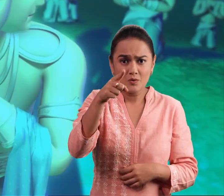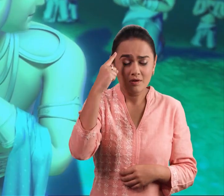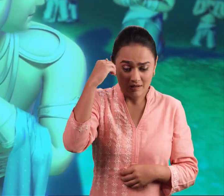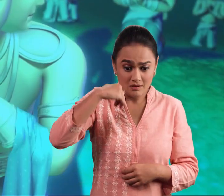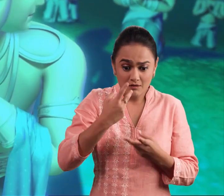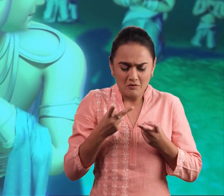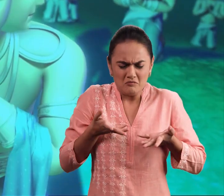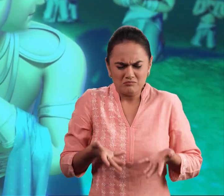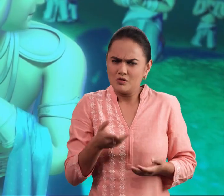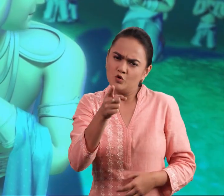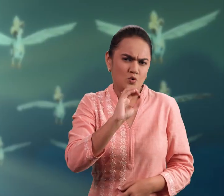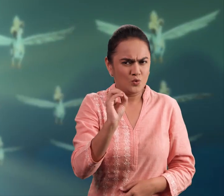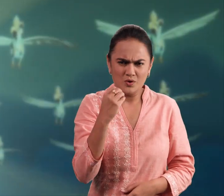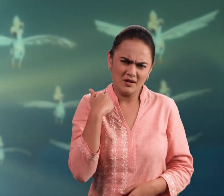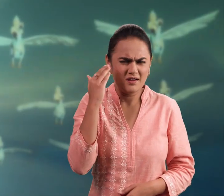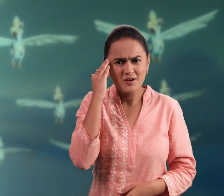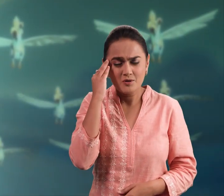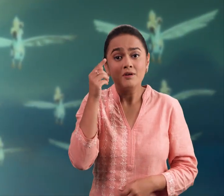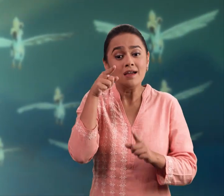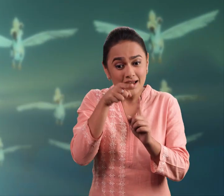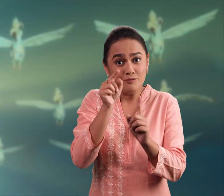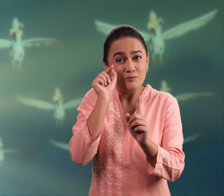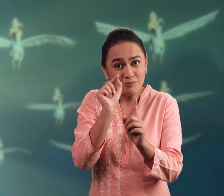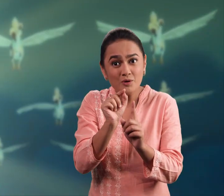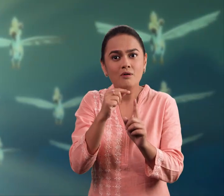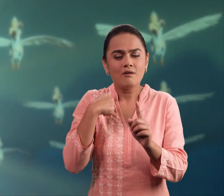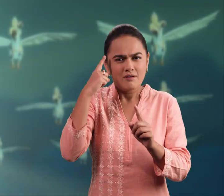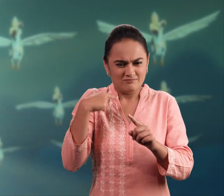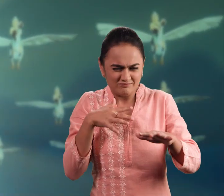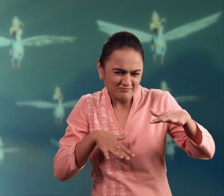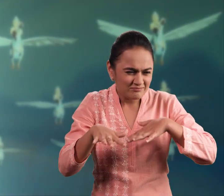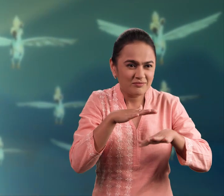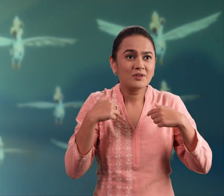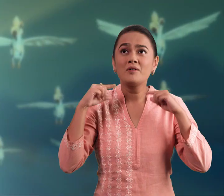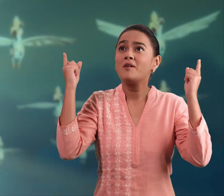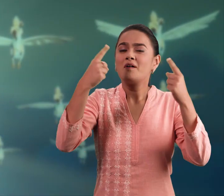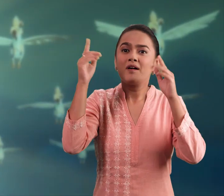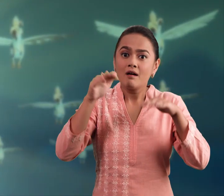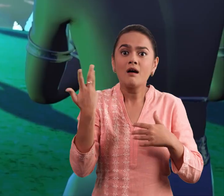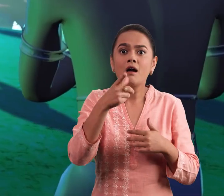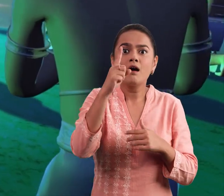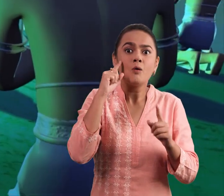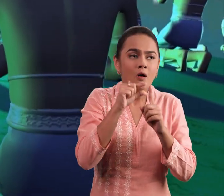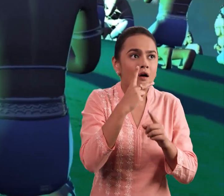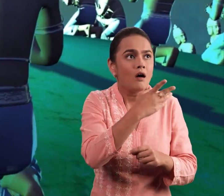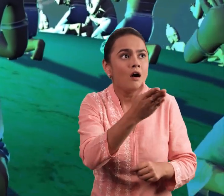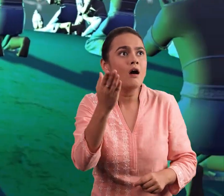है तुम्हारे मन में कोई दुर्भावना नहीं है, इसलिए मैंने ये लीला रची ताकि तुम्हें सत्य का भान